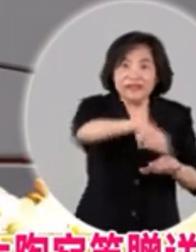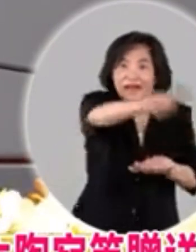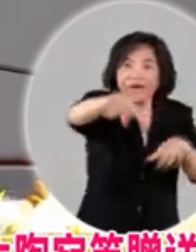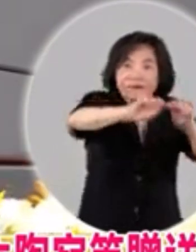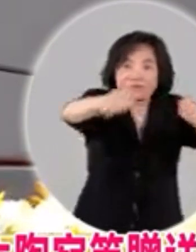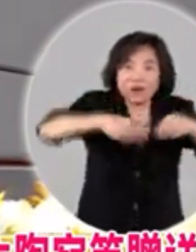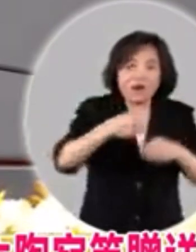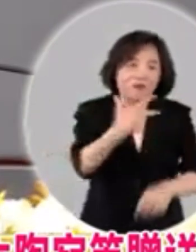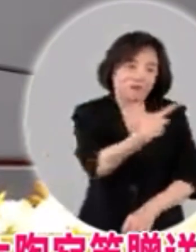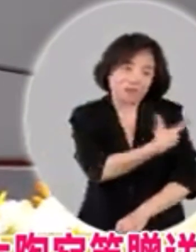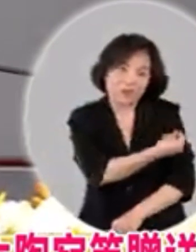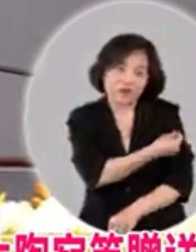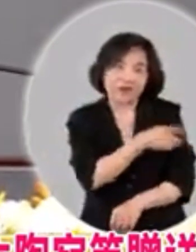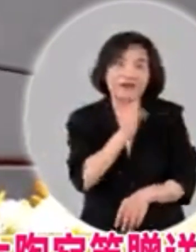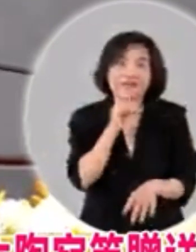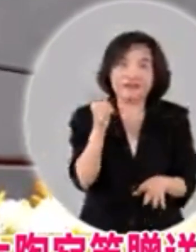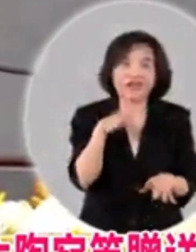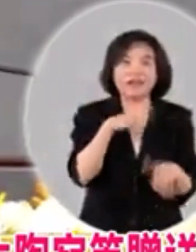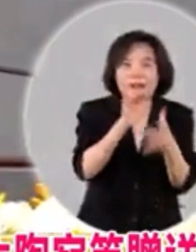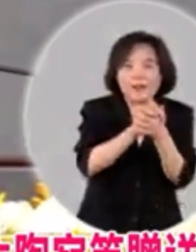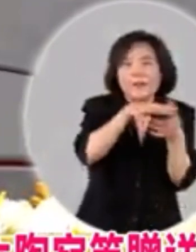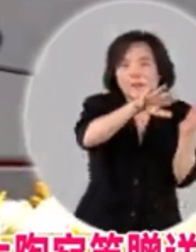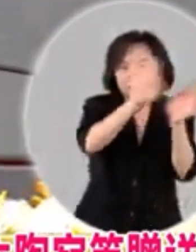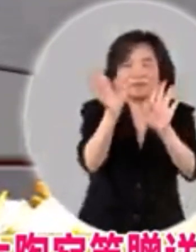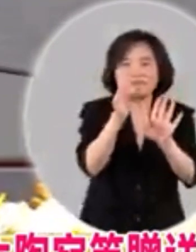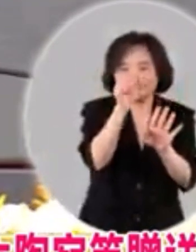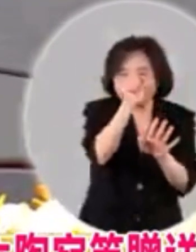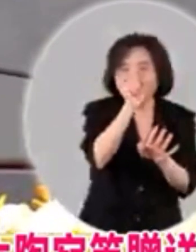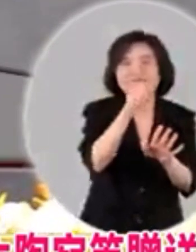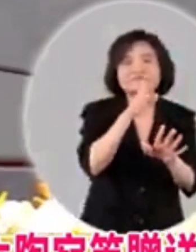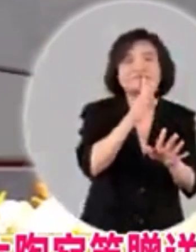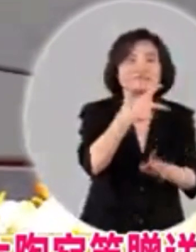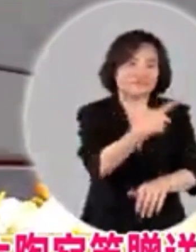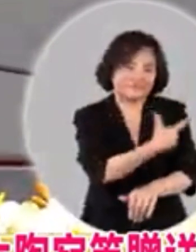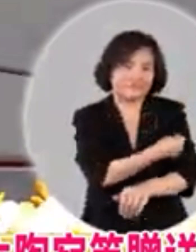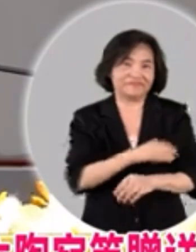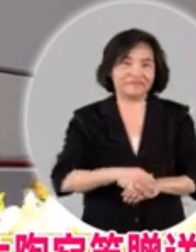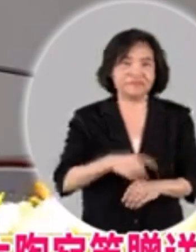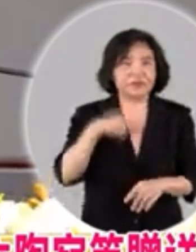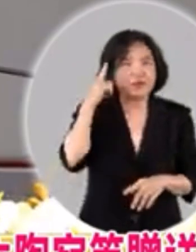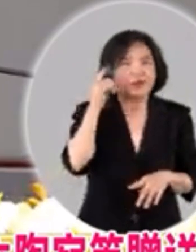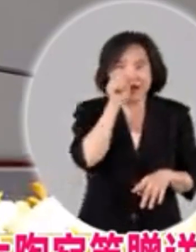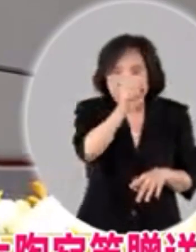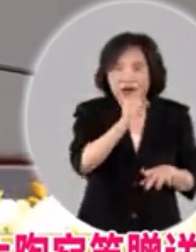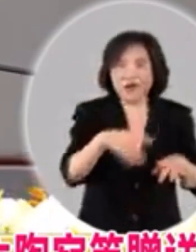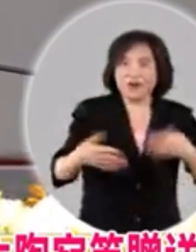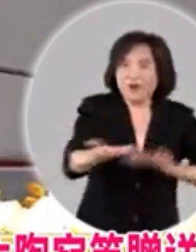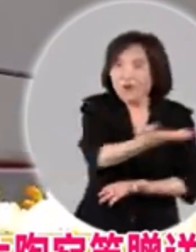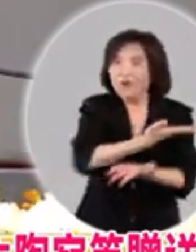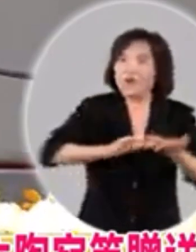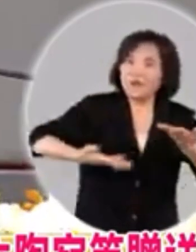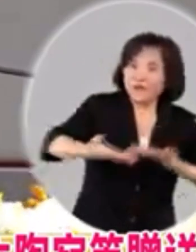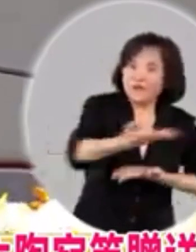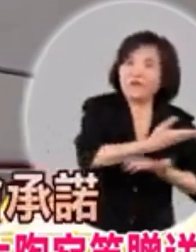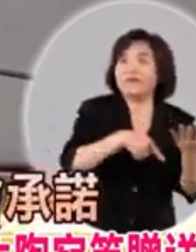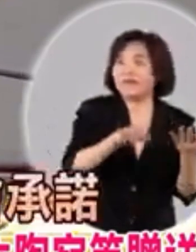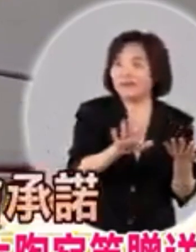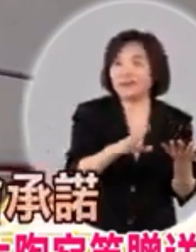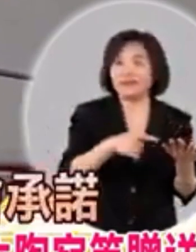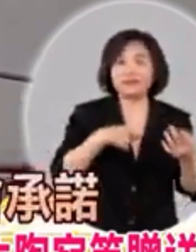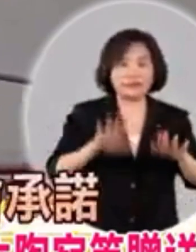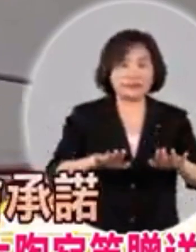苗是友情的疫苗，这就是善的循环。我要在这